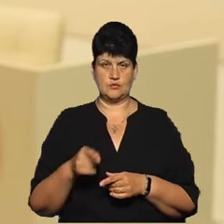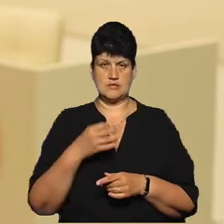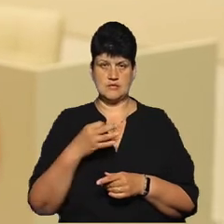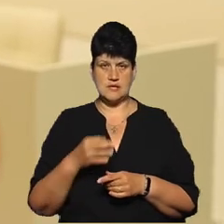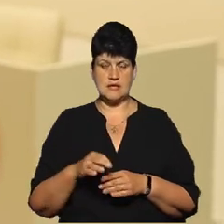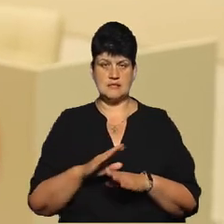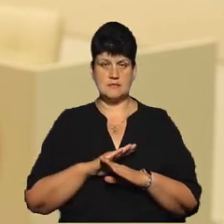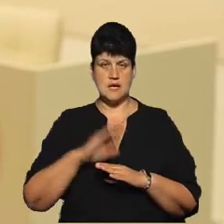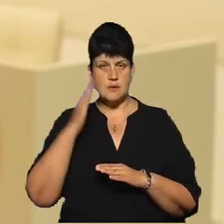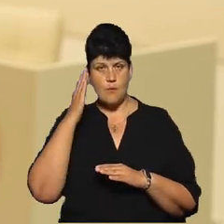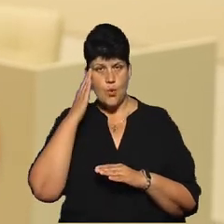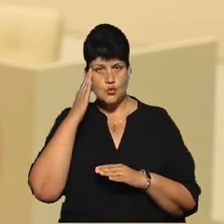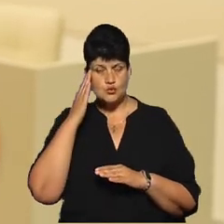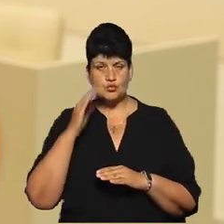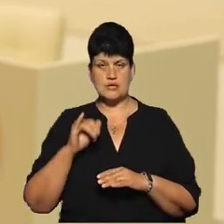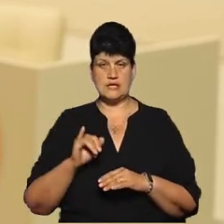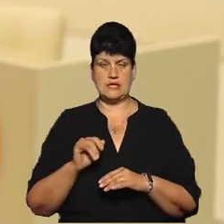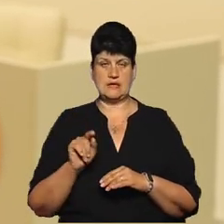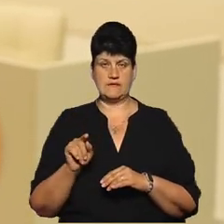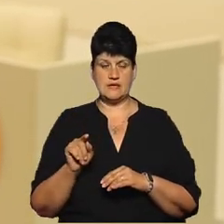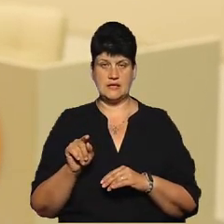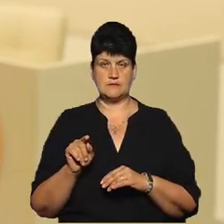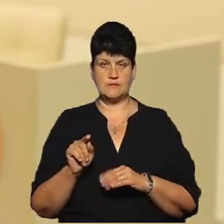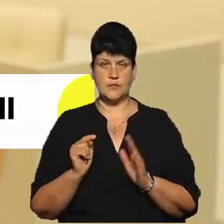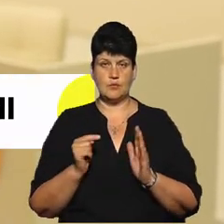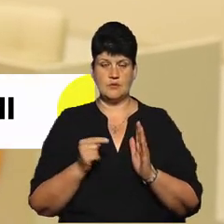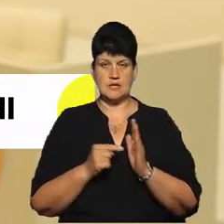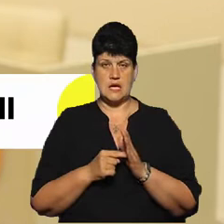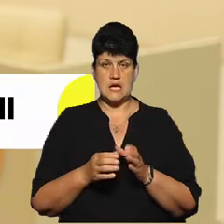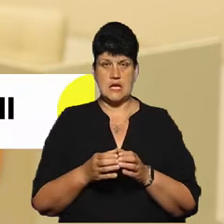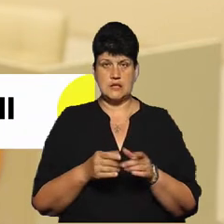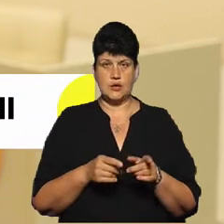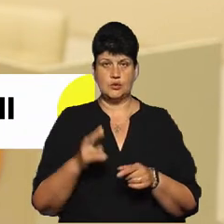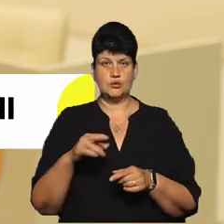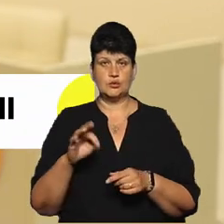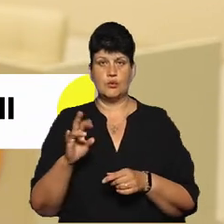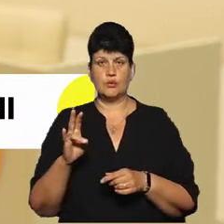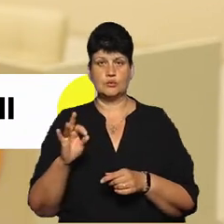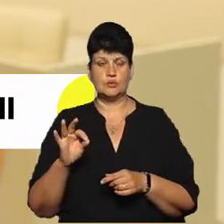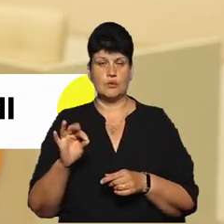мозку, і він підпадає під категорію донора.